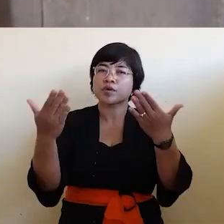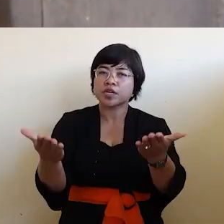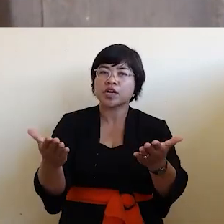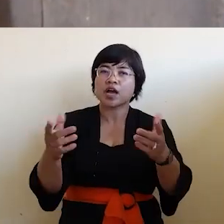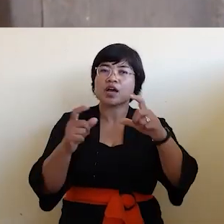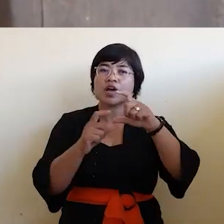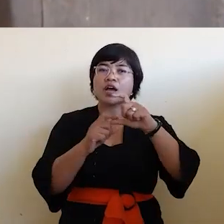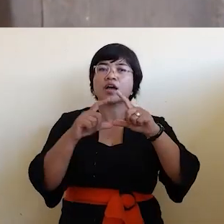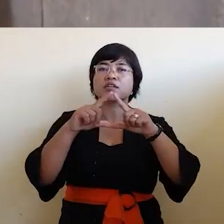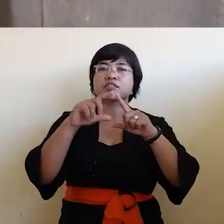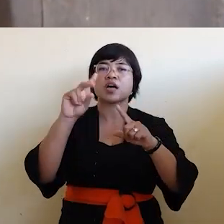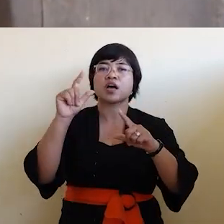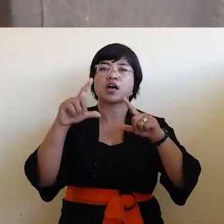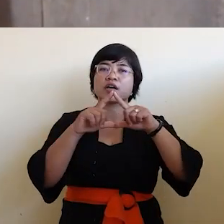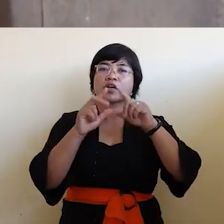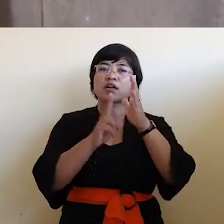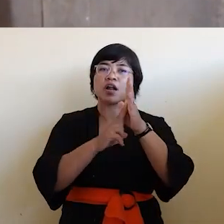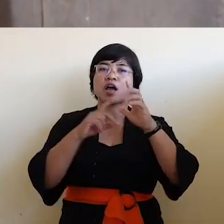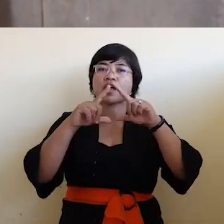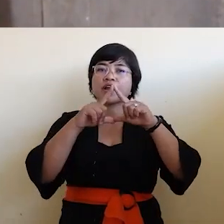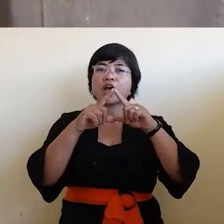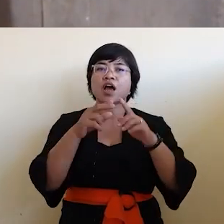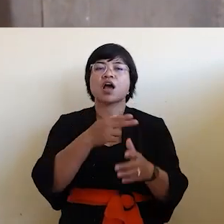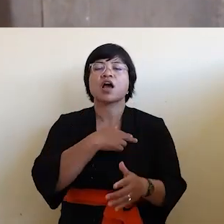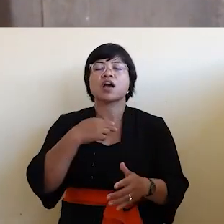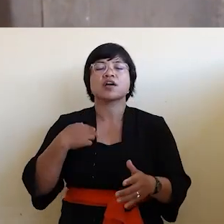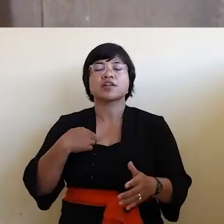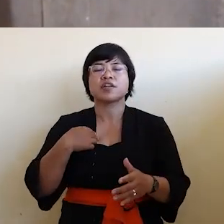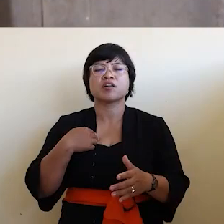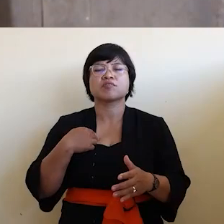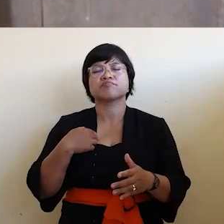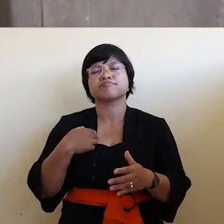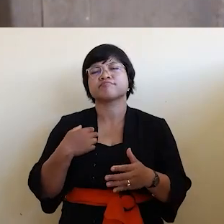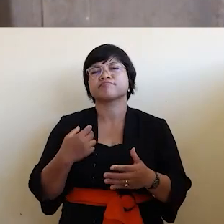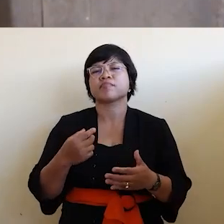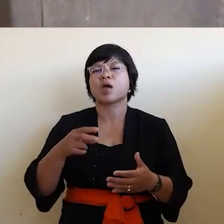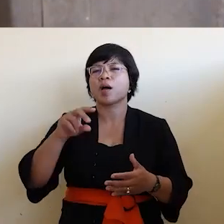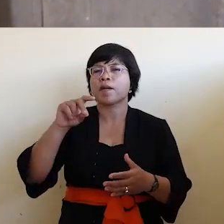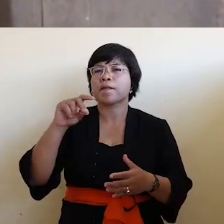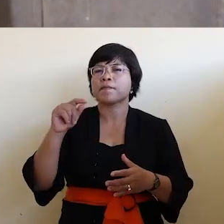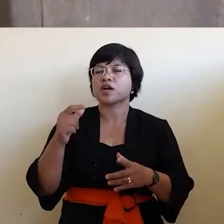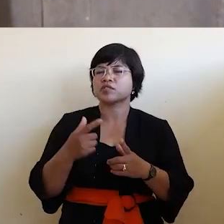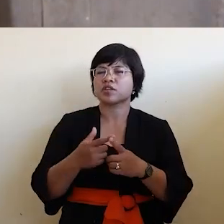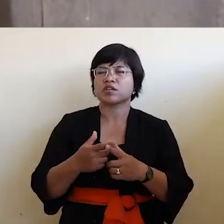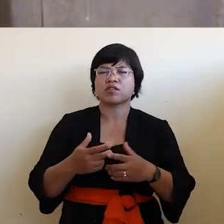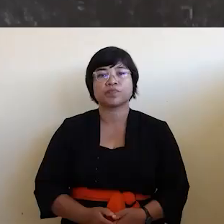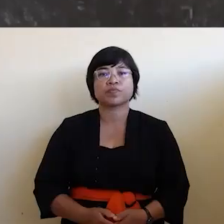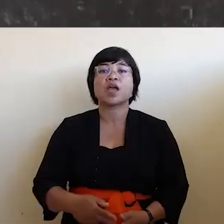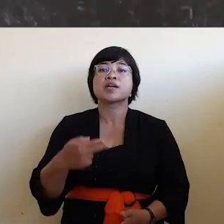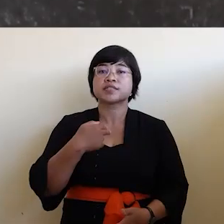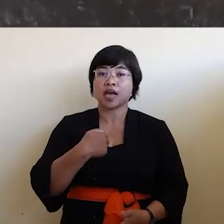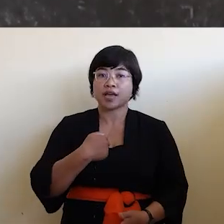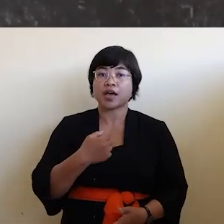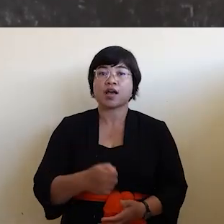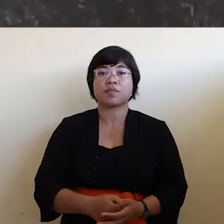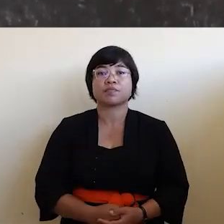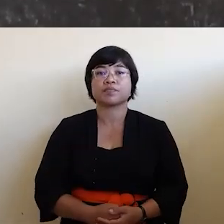prasarana layanan dan pelayanan ramah bagi kelompok rentan.